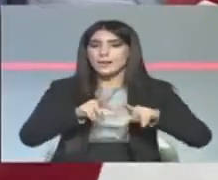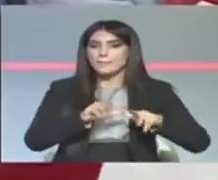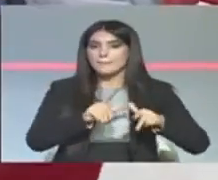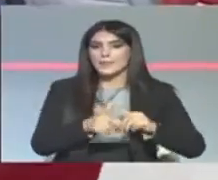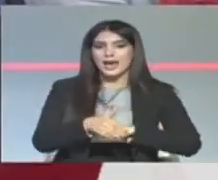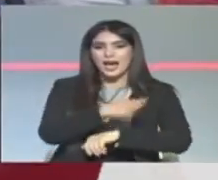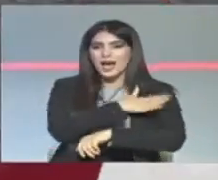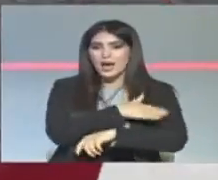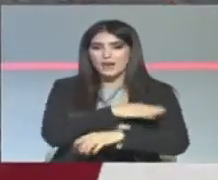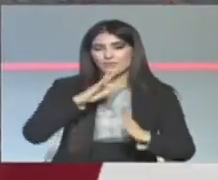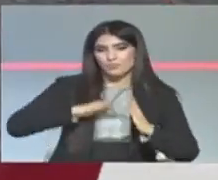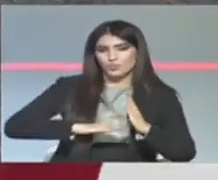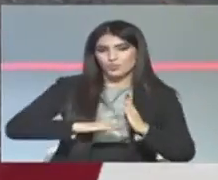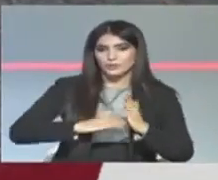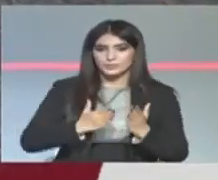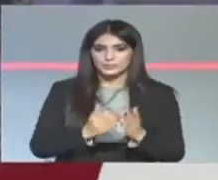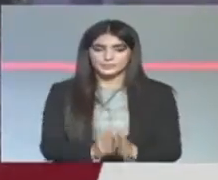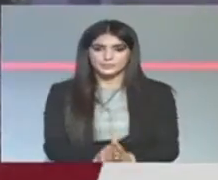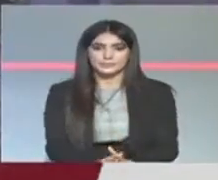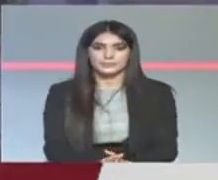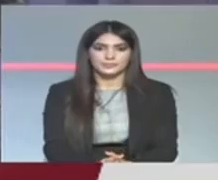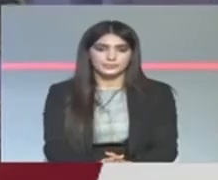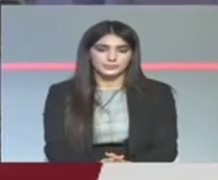من ذوي الدخل المتوسط